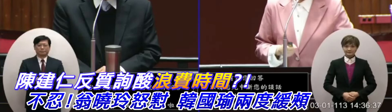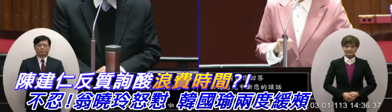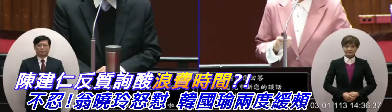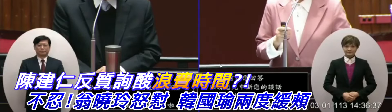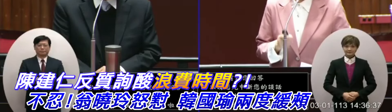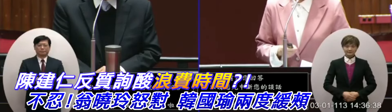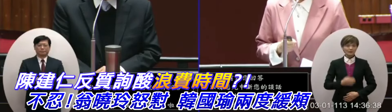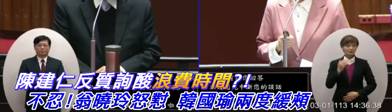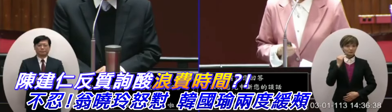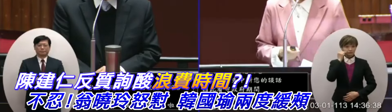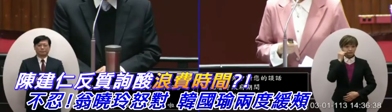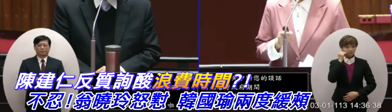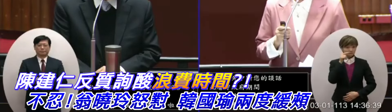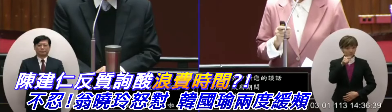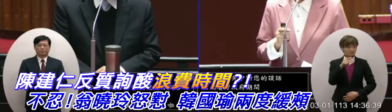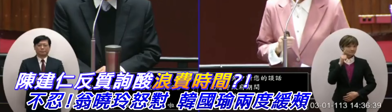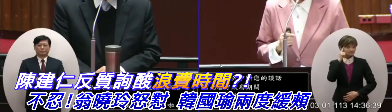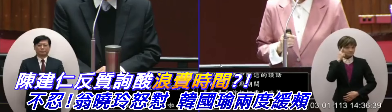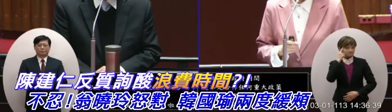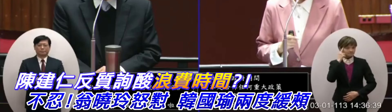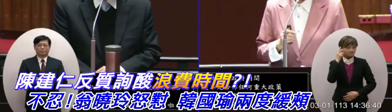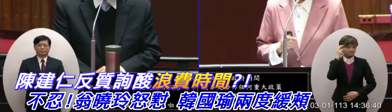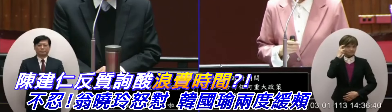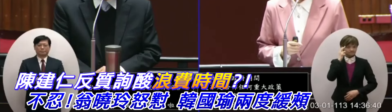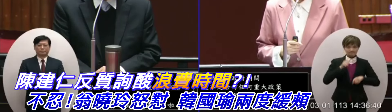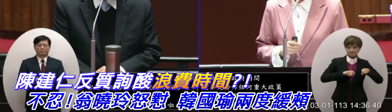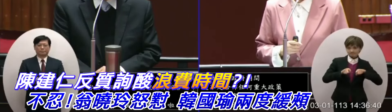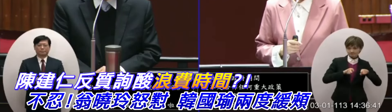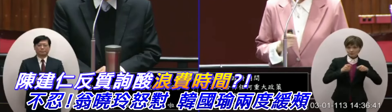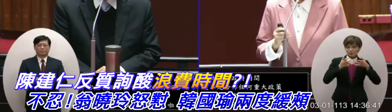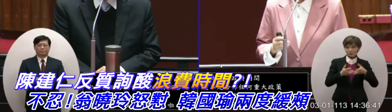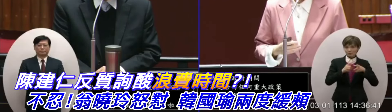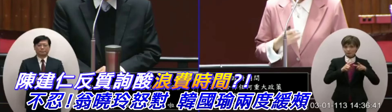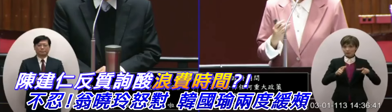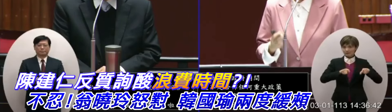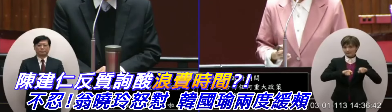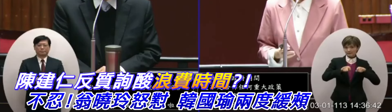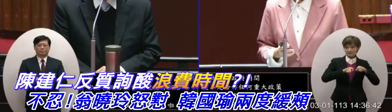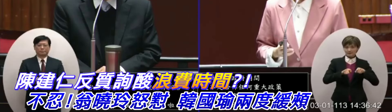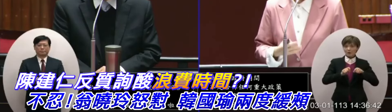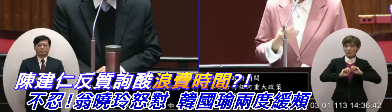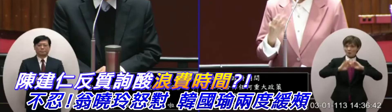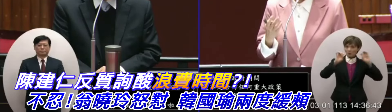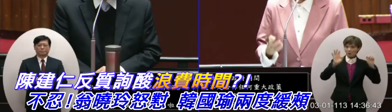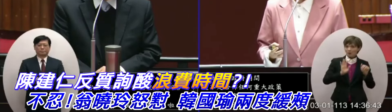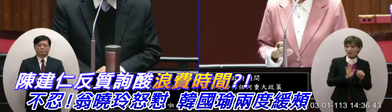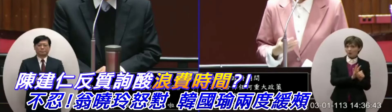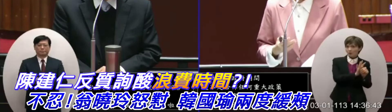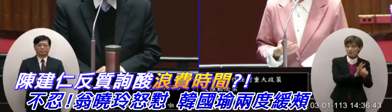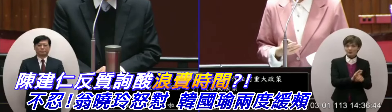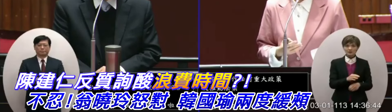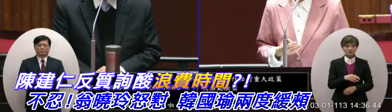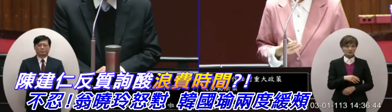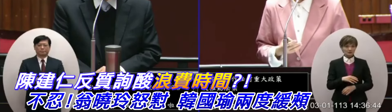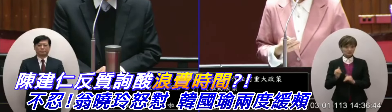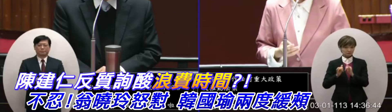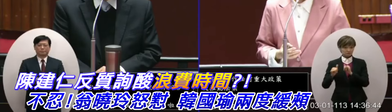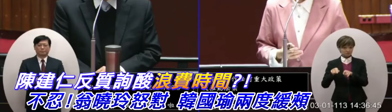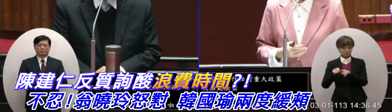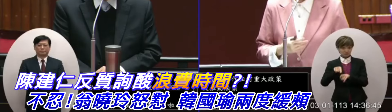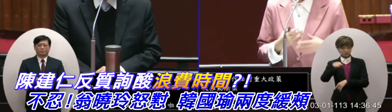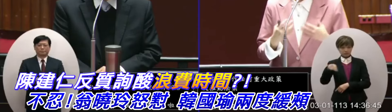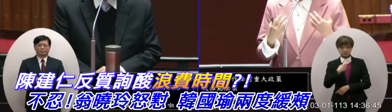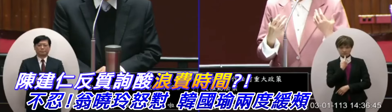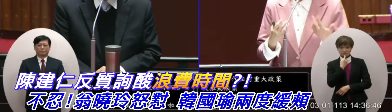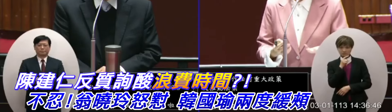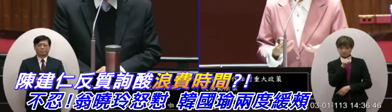如果您再继续推动这些重大政策跟法案的话，会让一般的民众、一般老百姓认为您是不是试